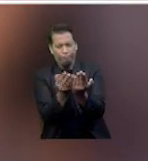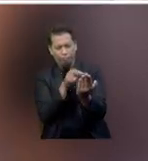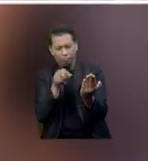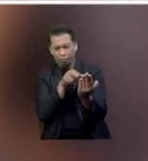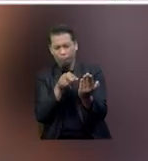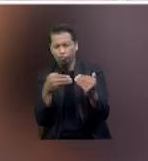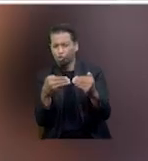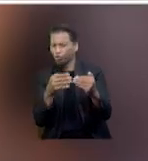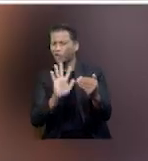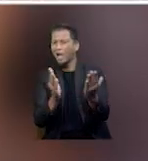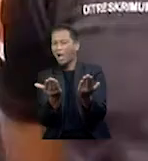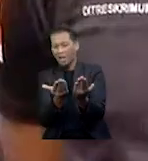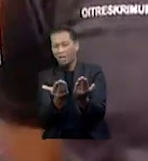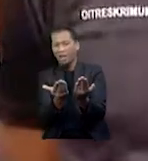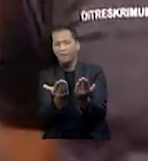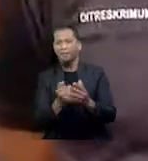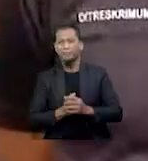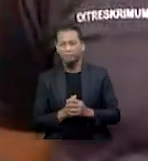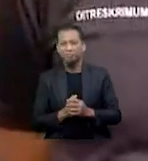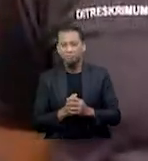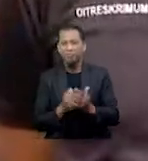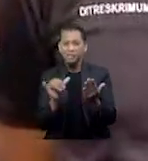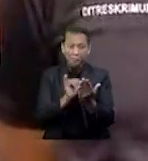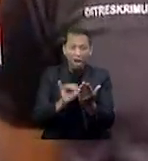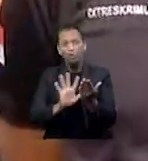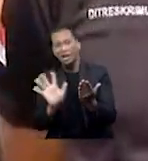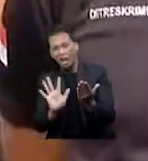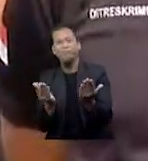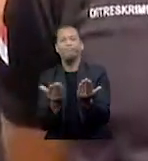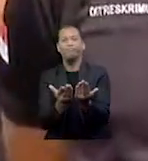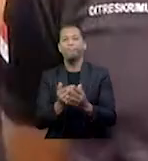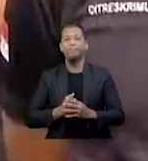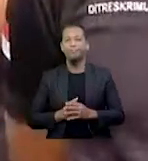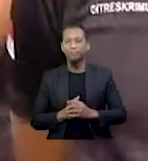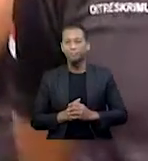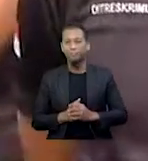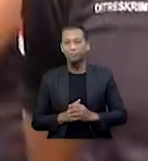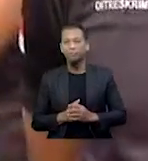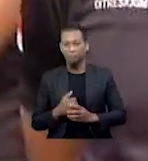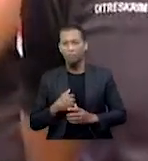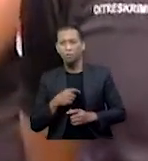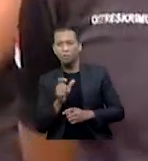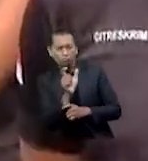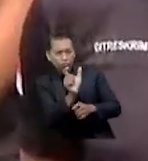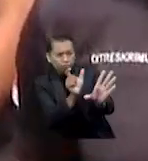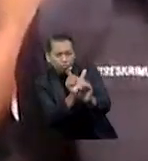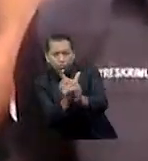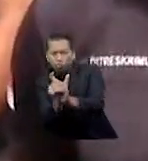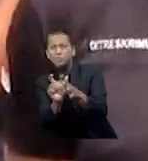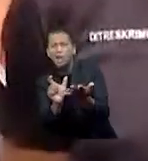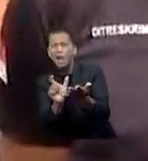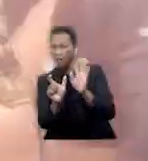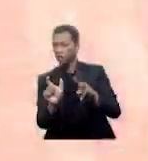forensik, kata-katanya itu muncul semua itu. Free kick dan lain sebagainya. Saya tidak takut orang anak orang mati dan